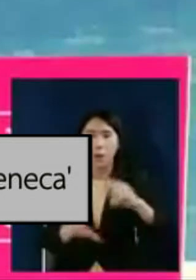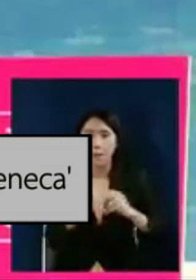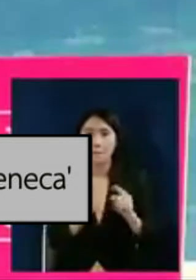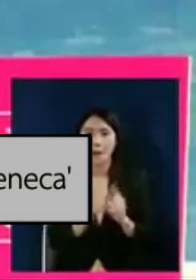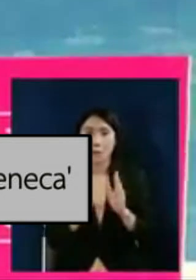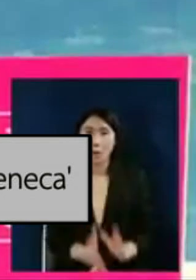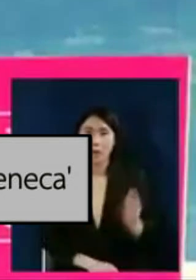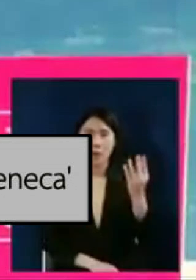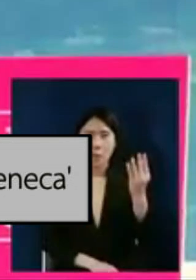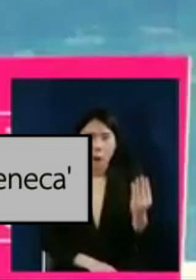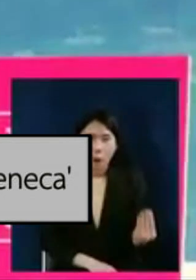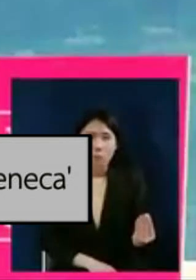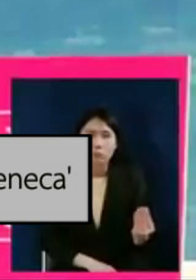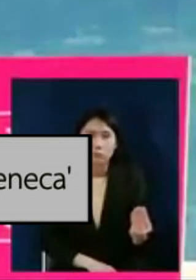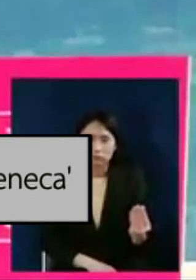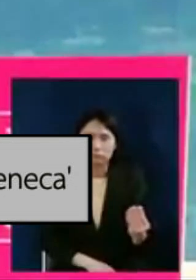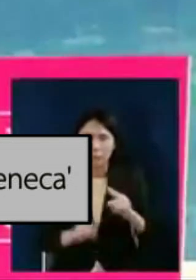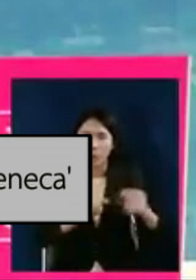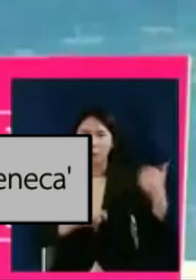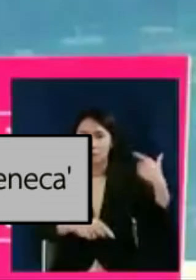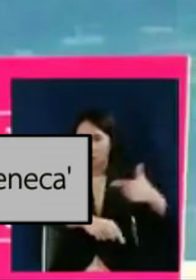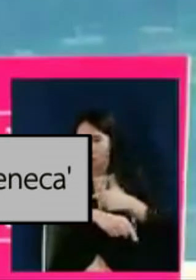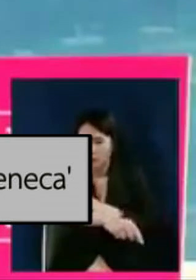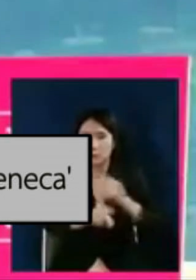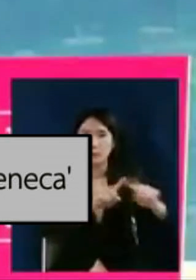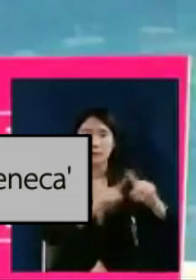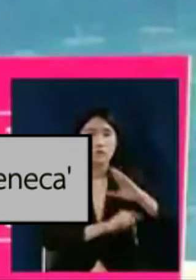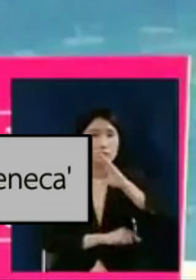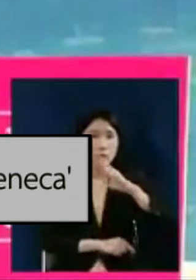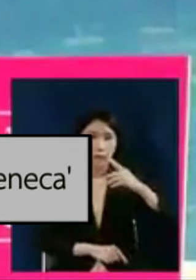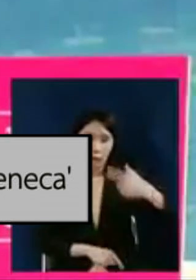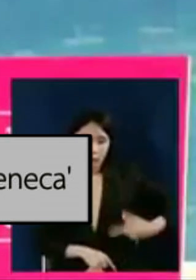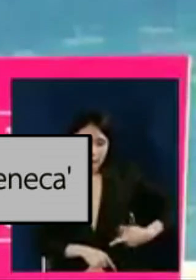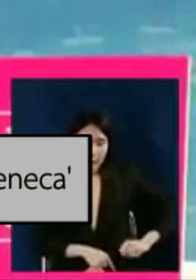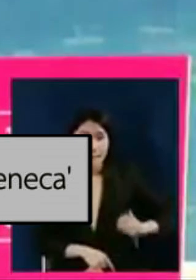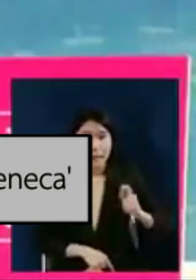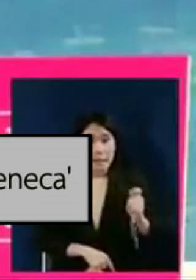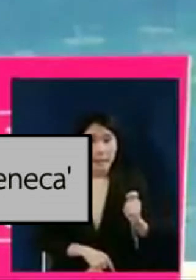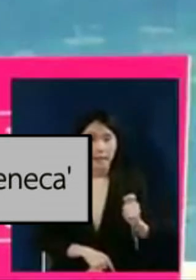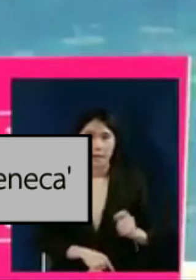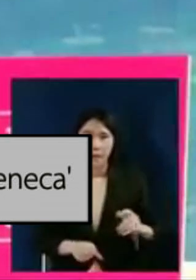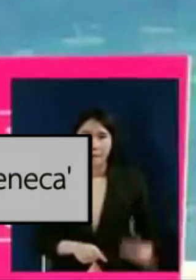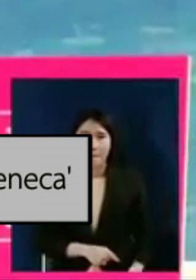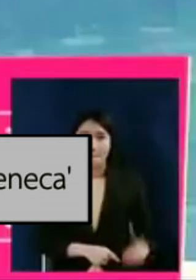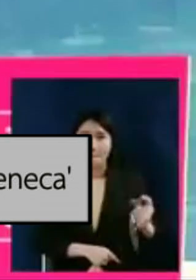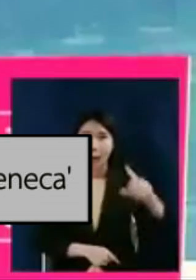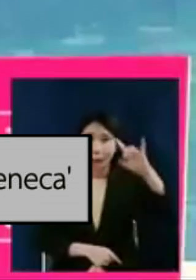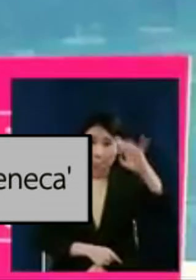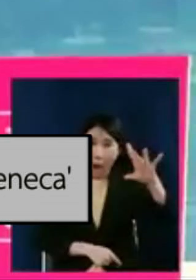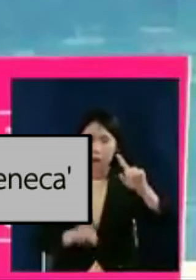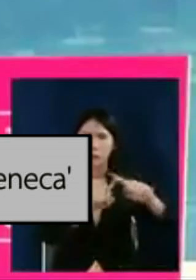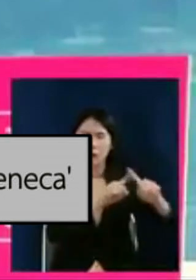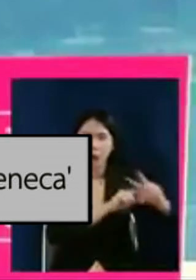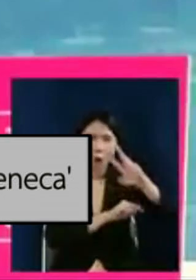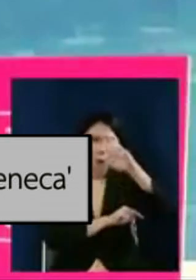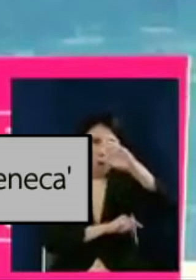และนั้นมีเยอะแยะเลยเชื่อตายเช่นตับอักเสบเอพิษสุนัขบ้านะครับโรคใดๆทั้งนั้น